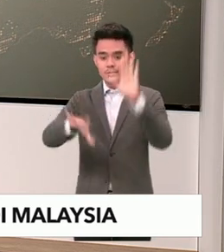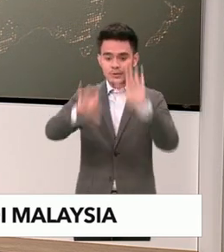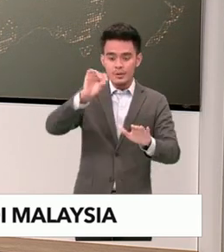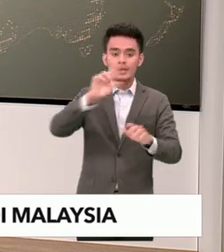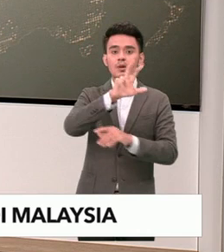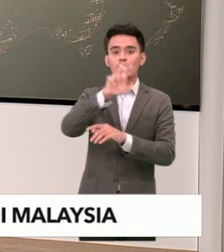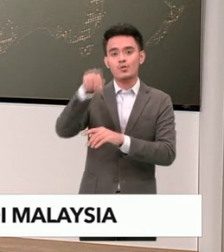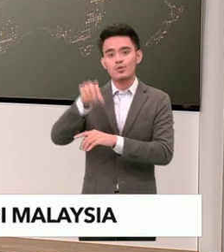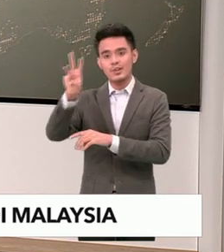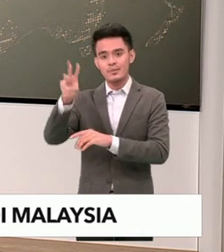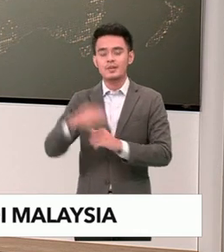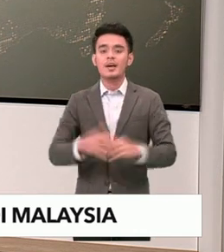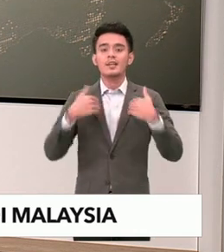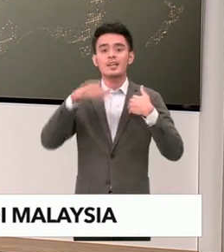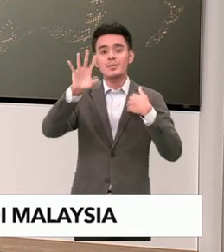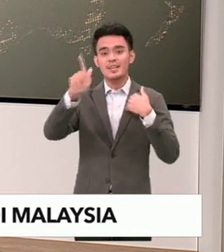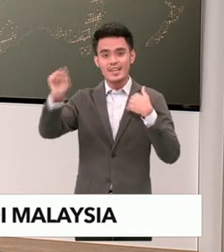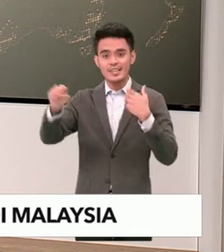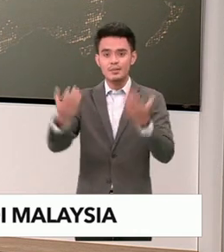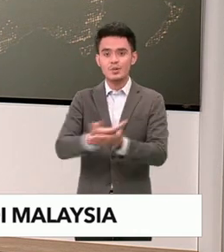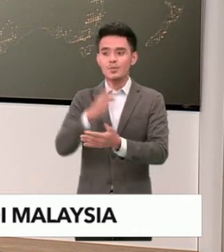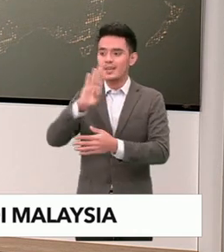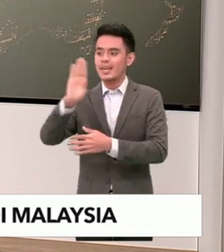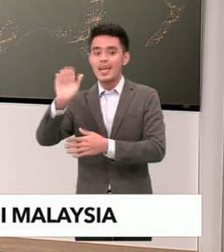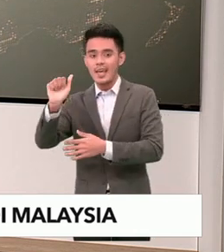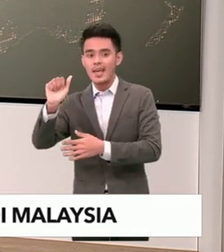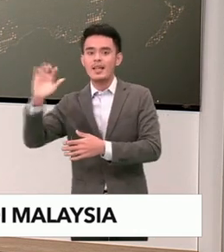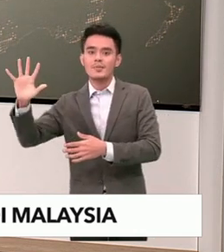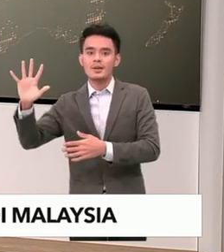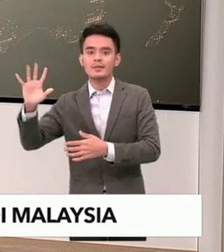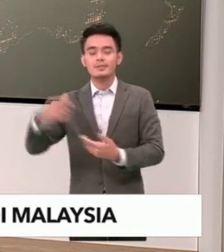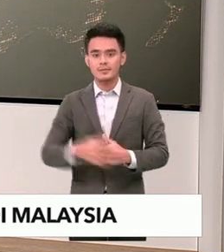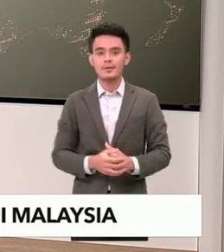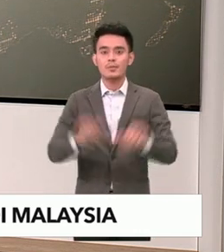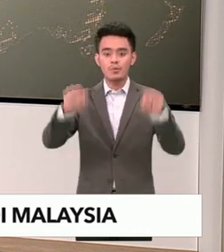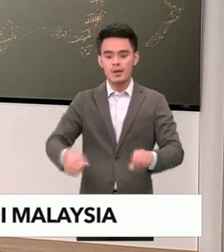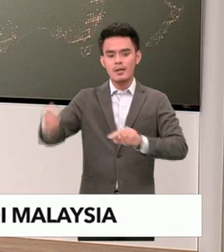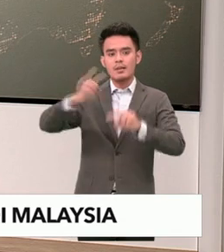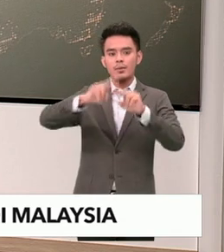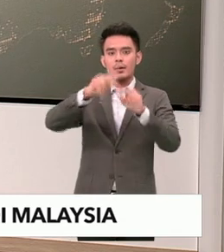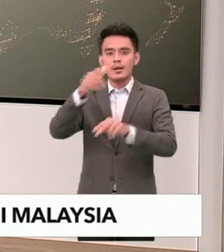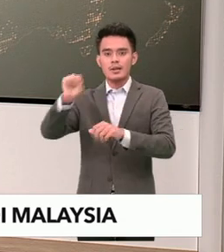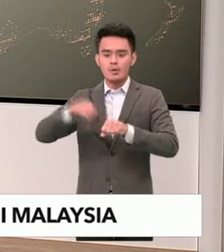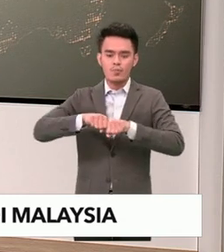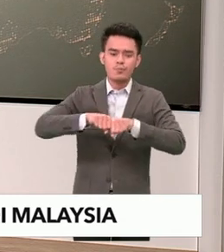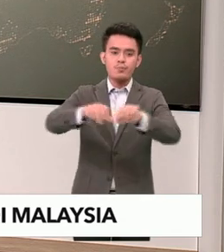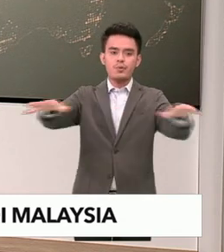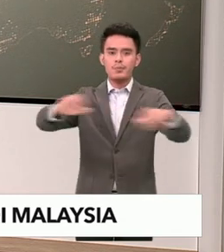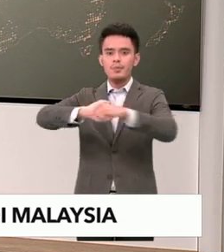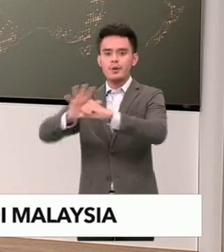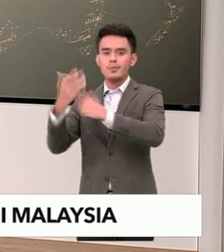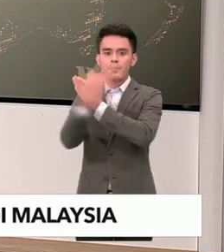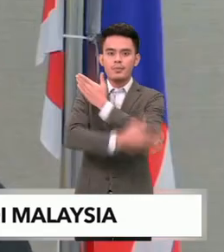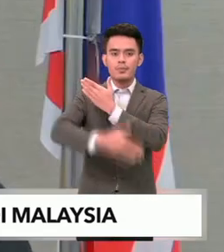Jun lepas, termasuk 5 kes varian Omicron BA5 yang dipercayai menyebabkan peningkatan kes jangkitan di dalam negara.